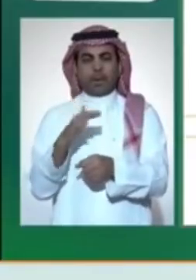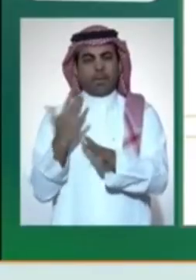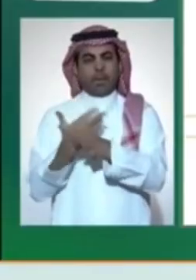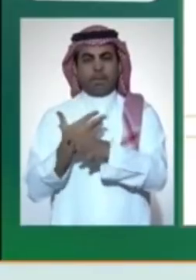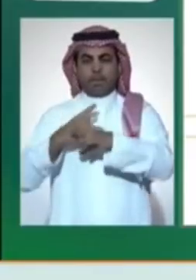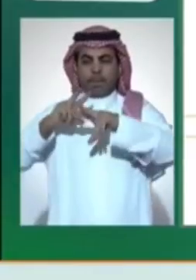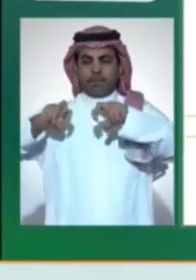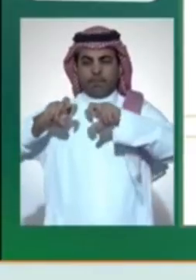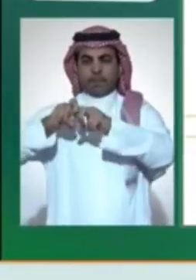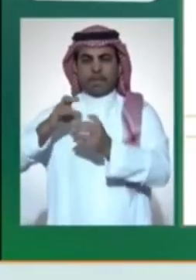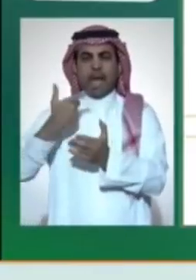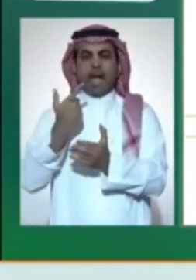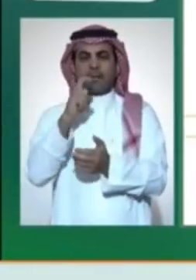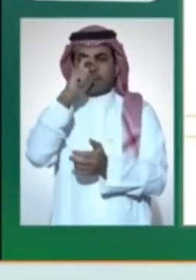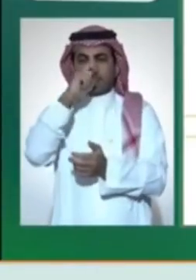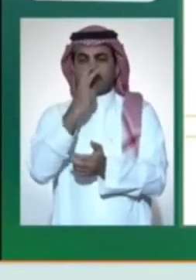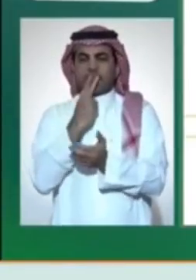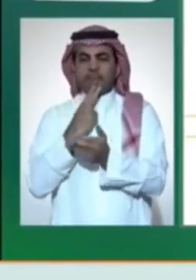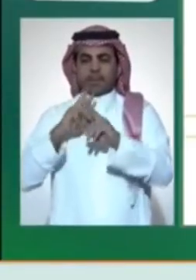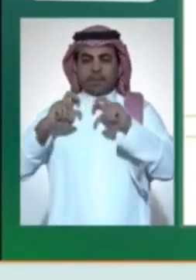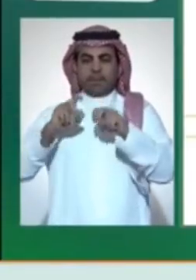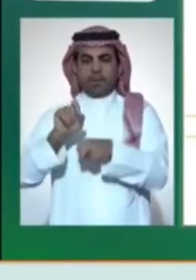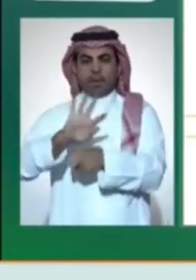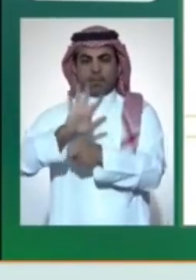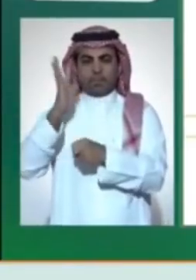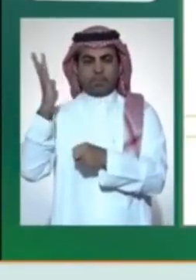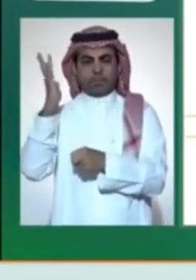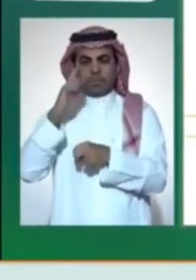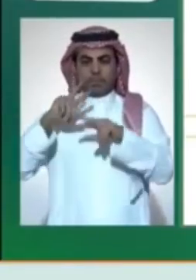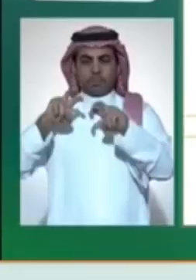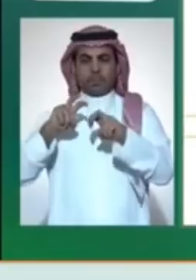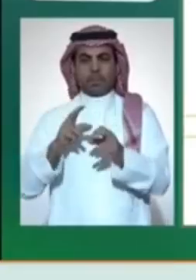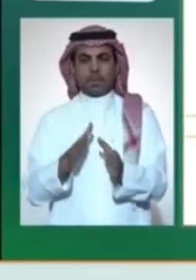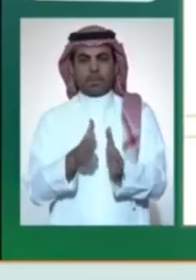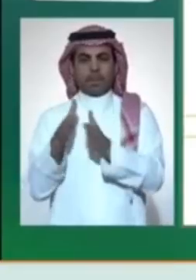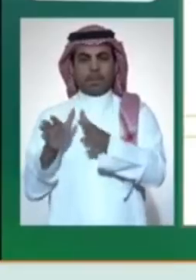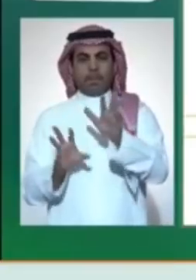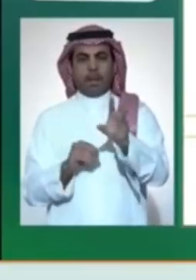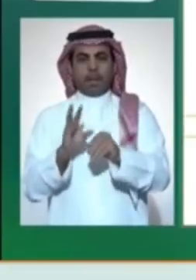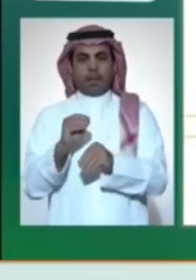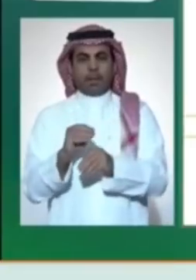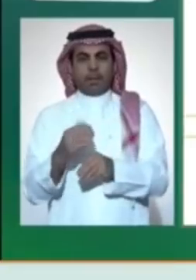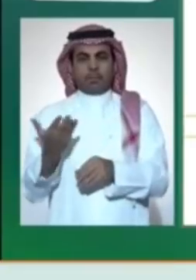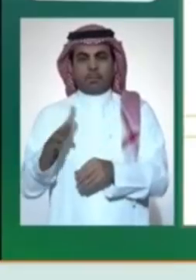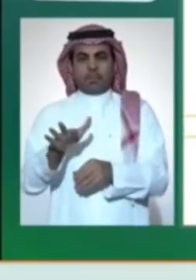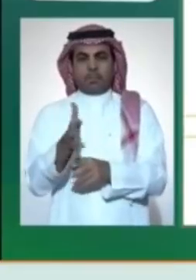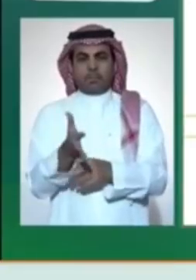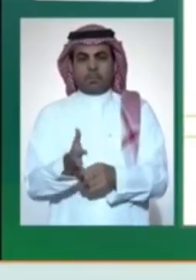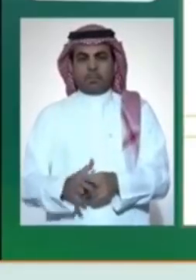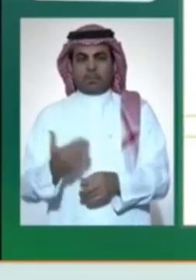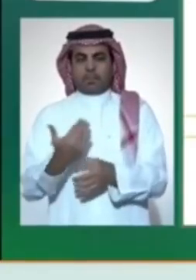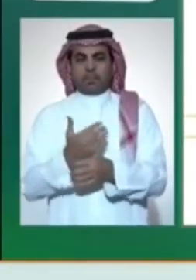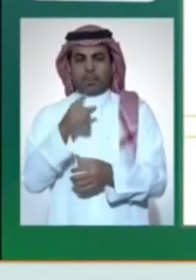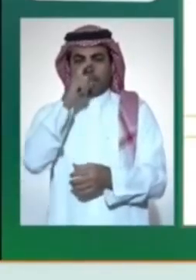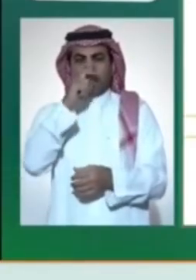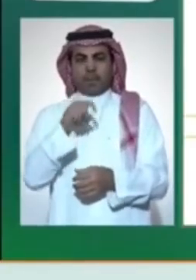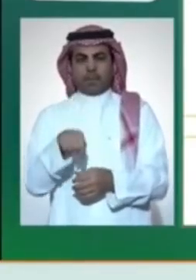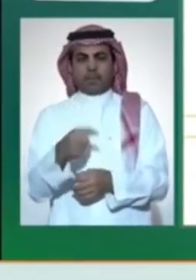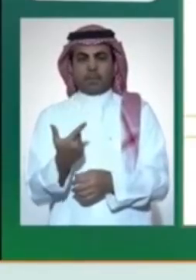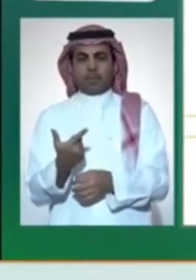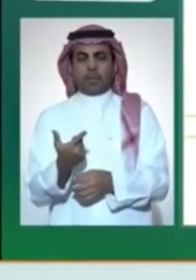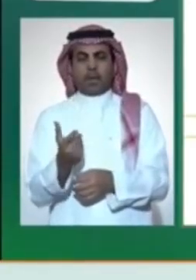الإنسان من الإصابة بالفيروس، لأن المخاطر كانت مرتبطة عالية. لكن في بعض الأمور التي تكون لا، الأعراض أصلا